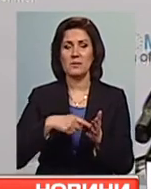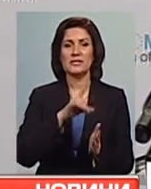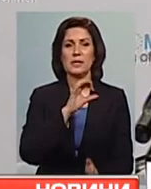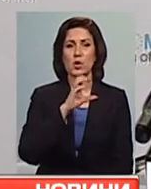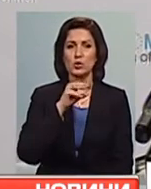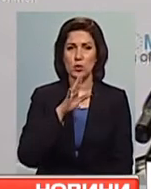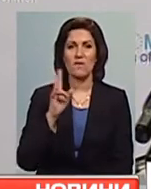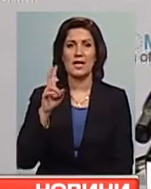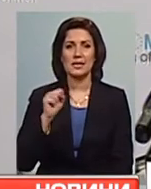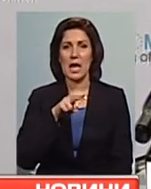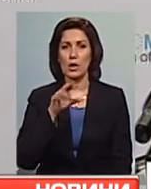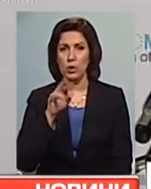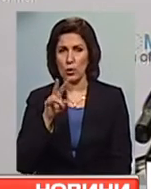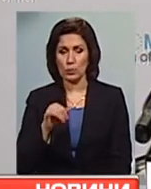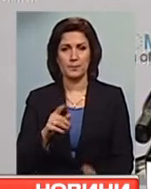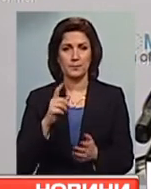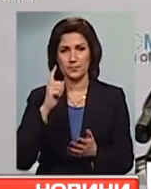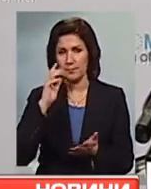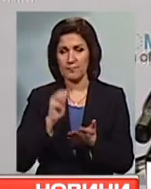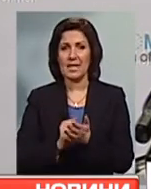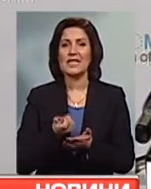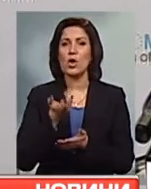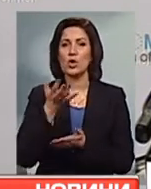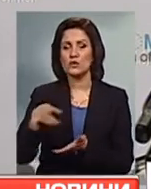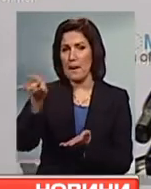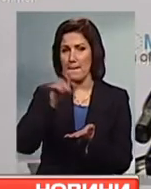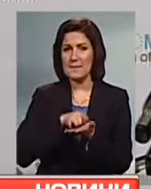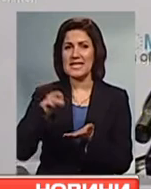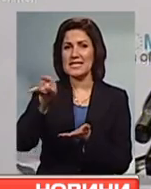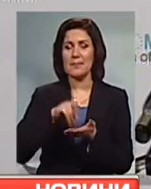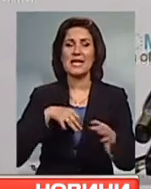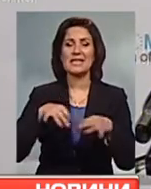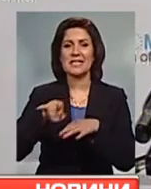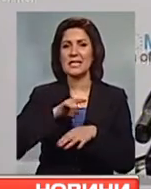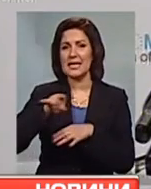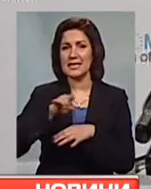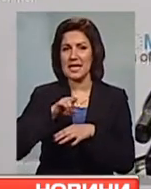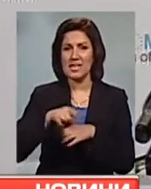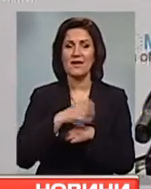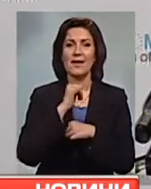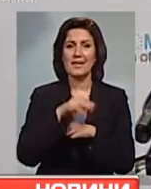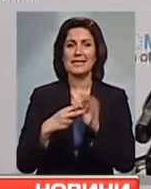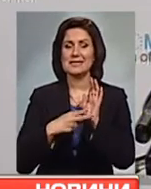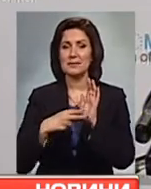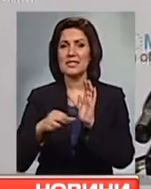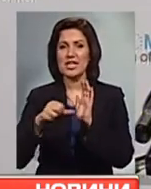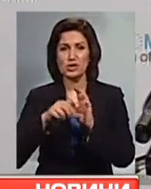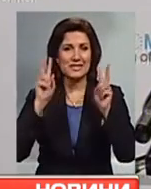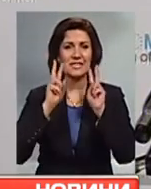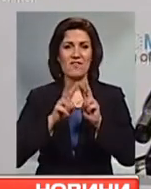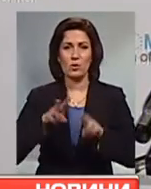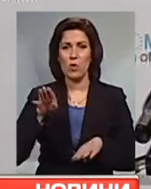зафіксовано неодноразові приземлення транспортних літаків іл-76 з невідомим вантажем